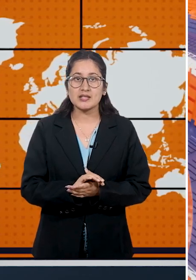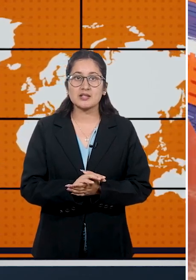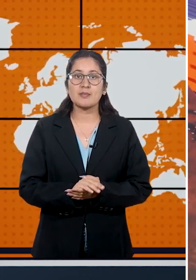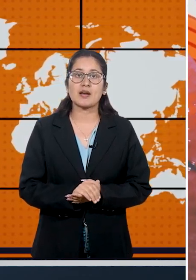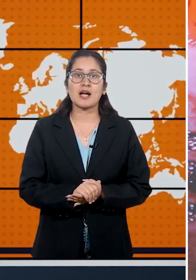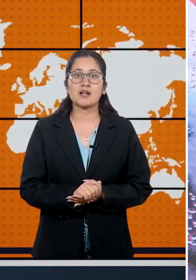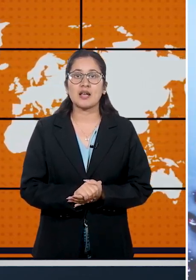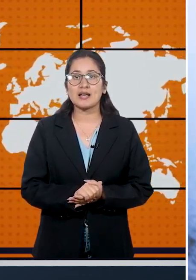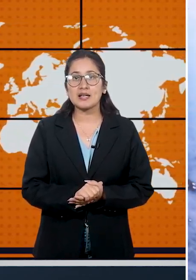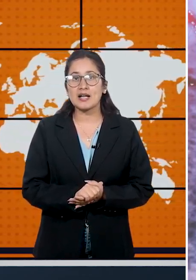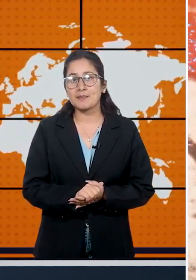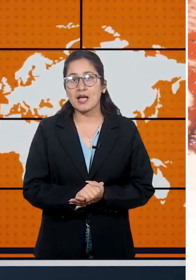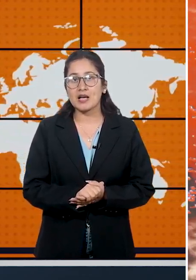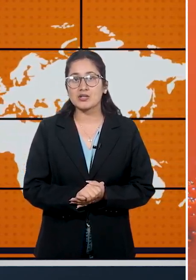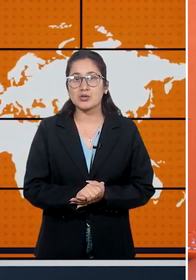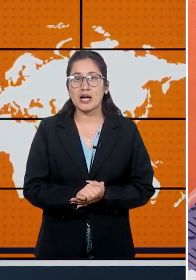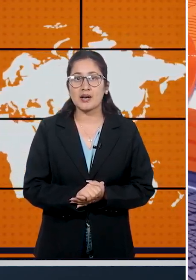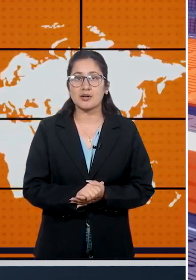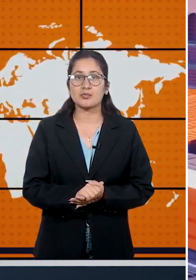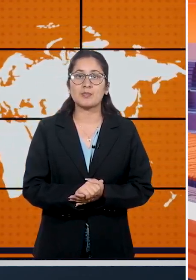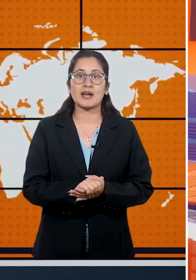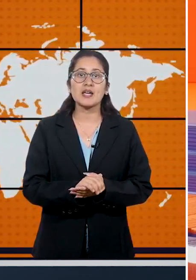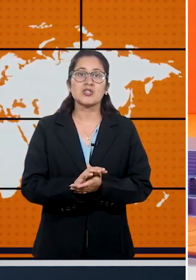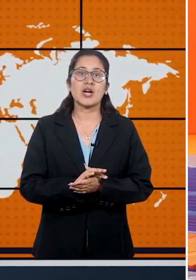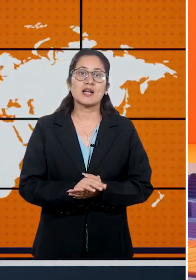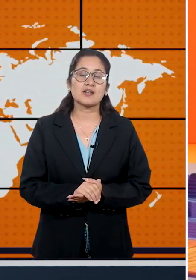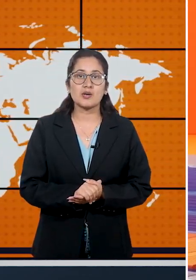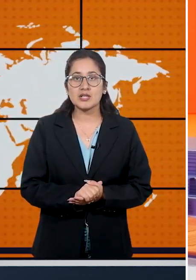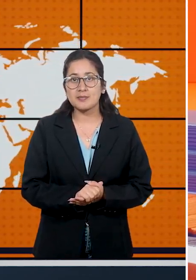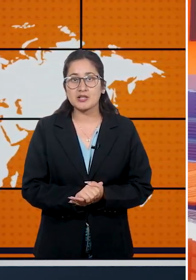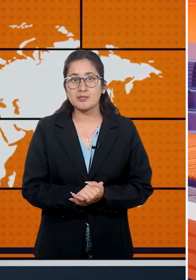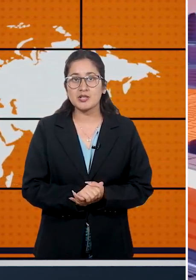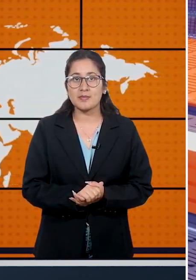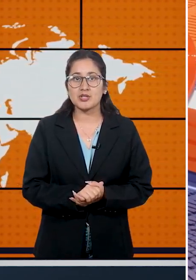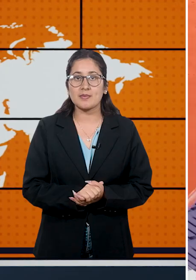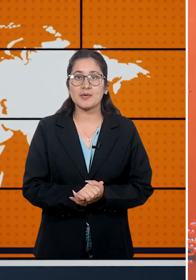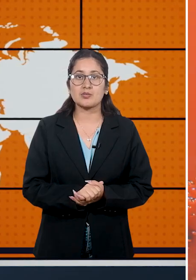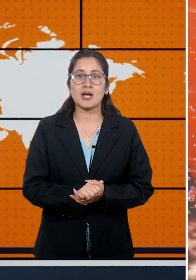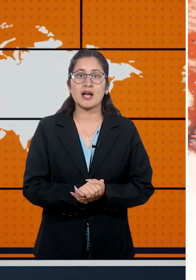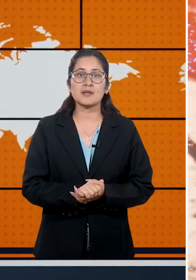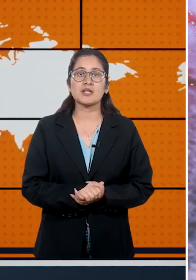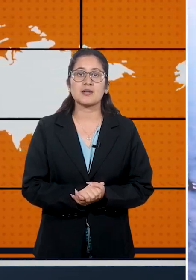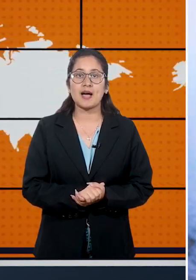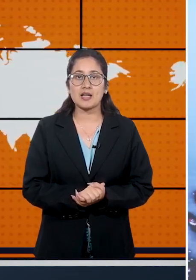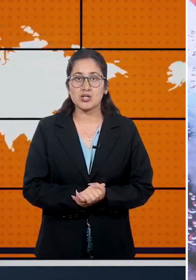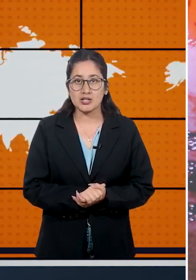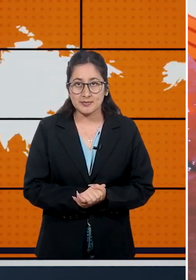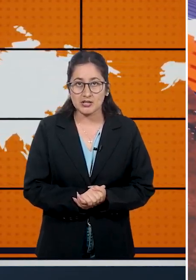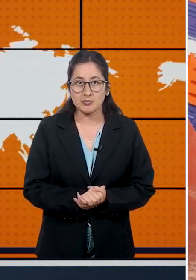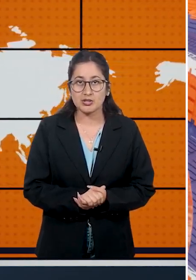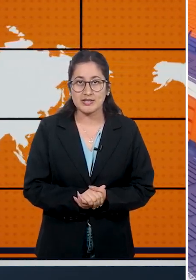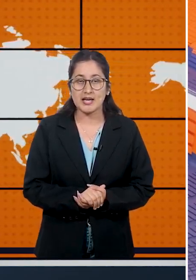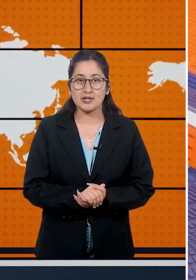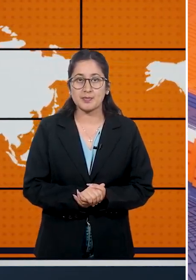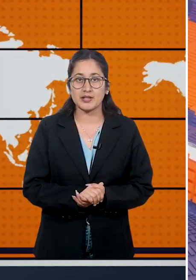गर्दै राष्ट्रसङ्घमा राख्न लागिएका नेपालका सरोकारहरूबारे जानकारी गराउँदै छिमेक सम्बन्धमा विषयमा पनि कुरा राख्ने भन्दै नेपालले असल